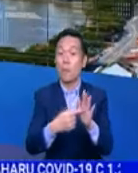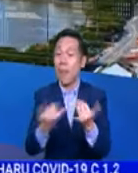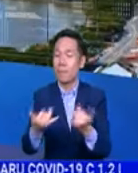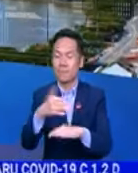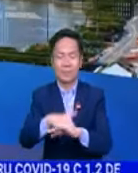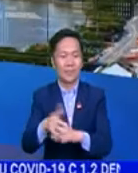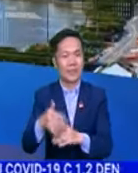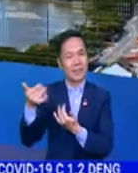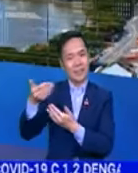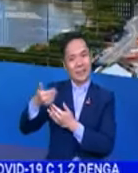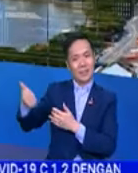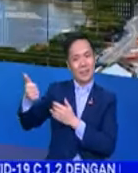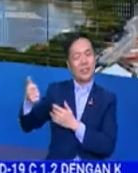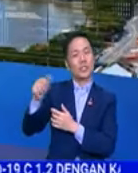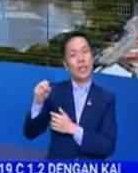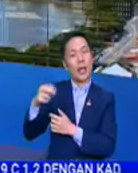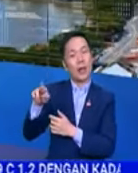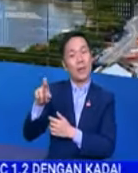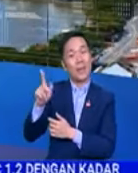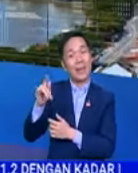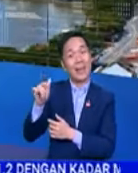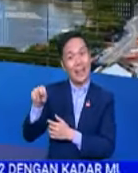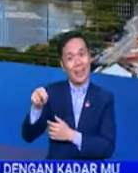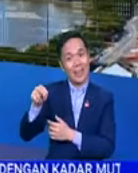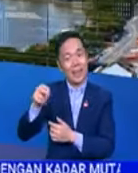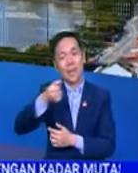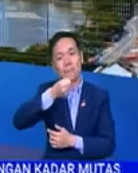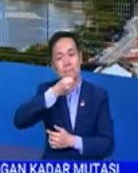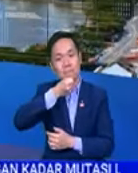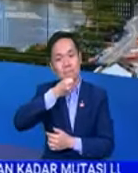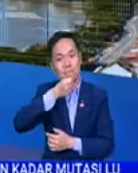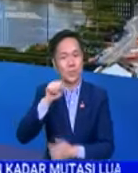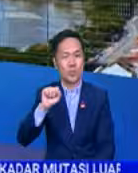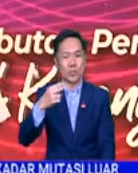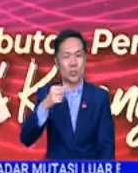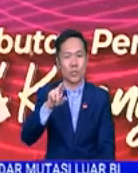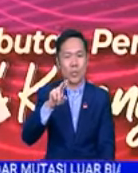bersama Syadikin Baharin. Syadikin, silakan.